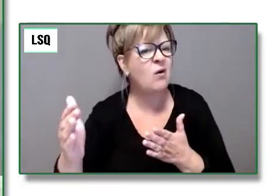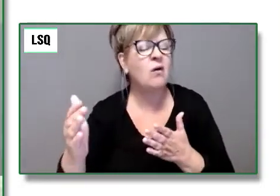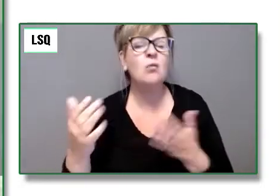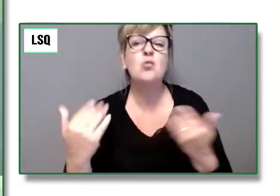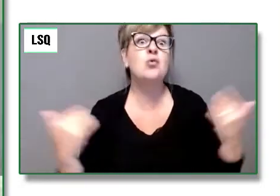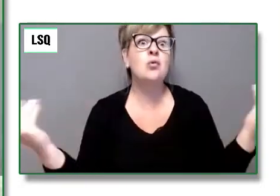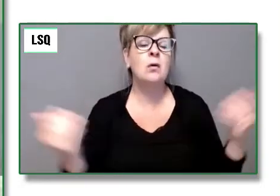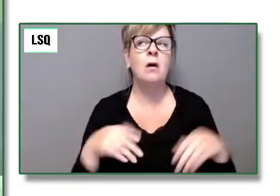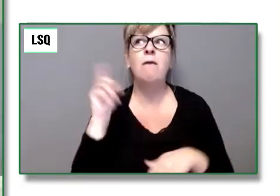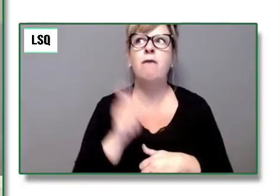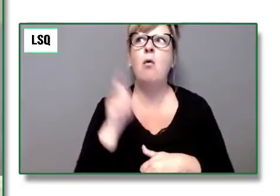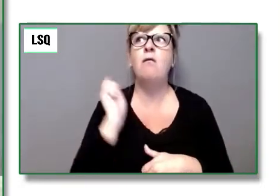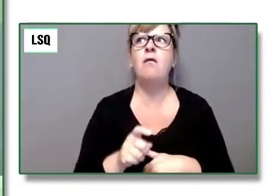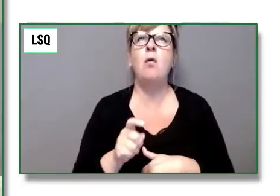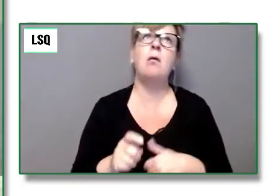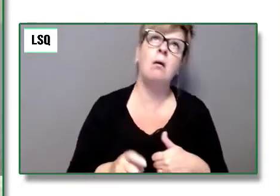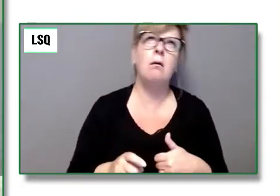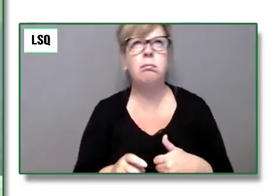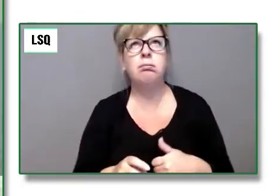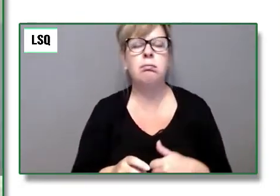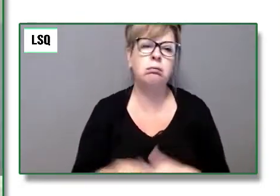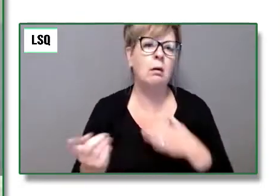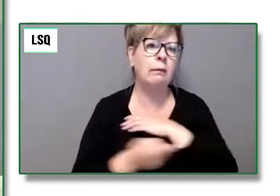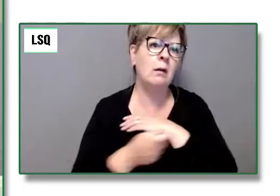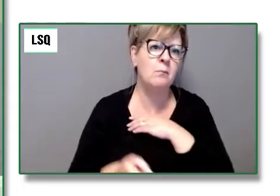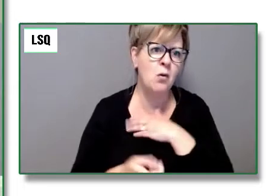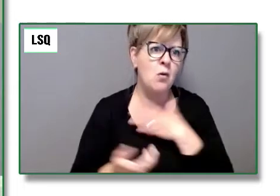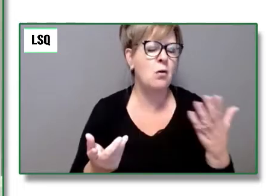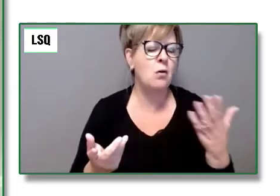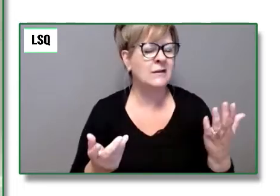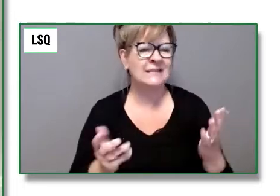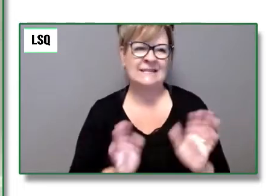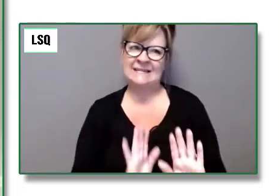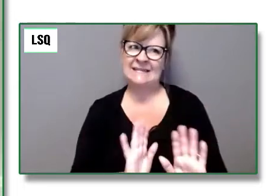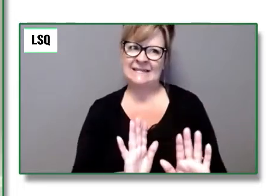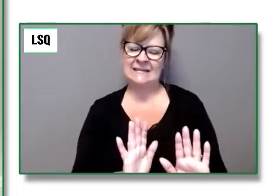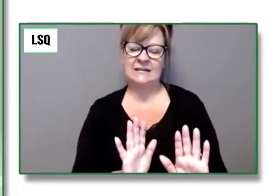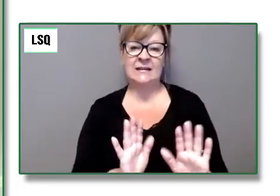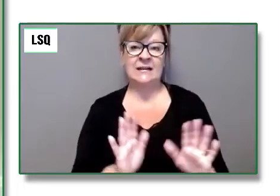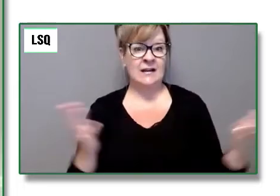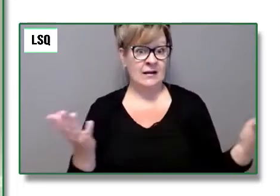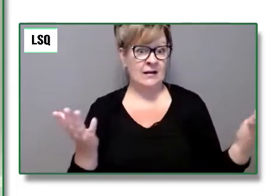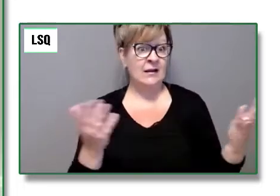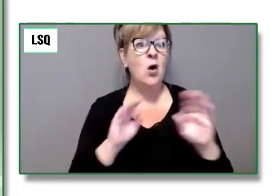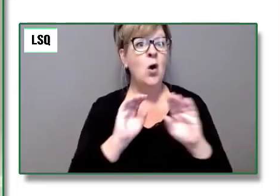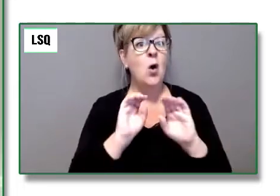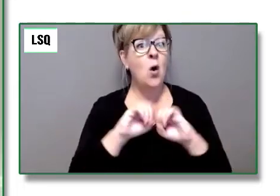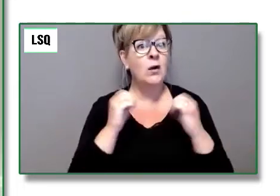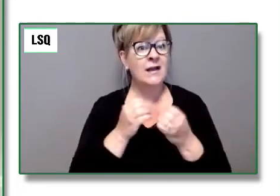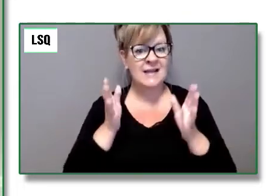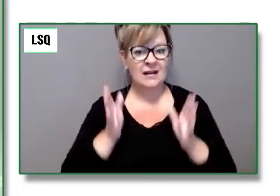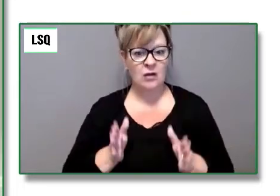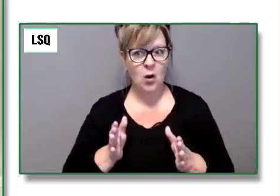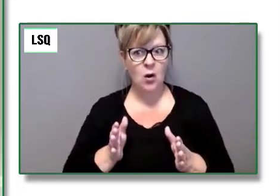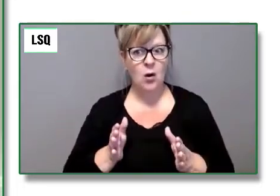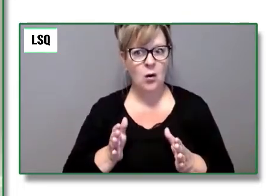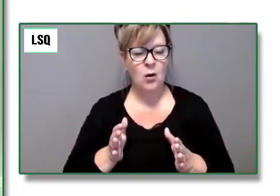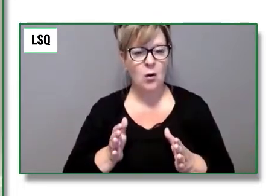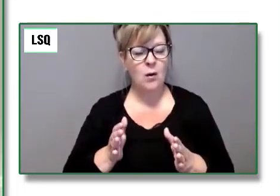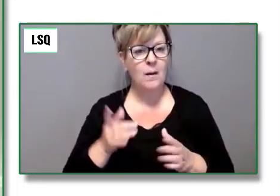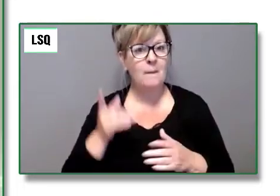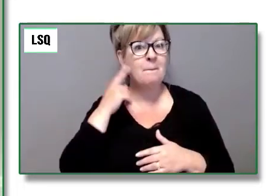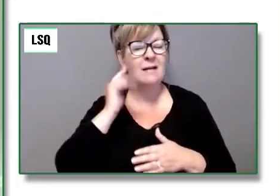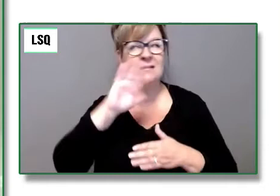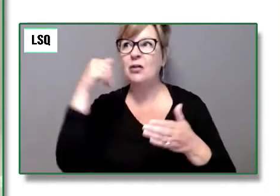par exemple, à tout et au bout du compte, il y a une case à cocher, accessibilité. C'est comme la barre d'appui que